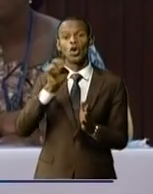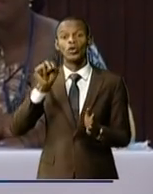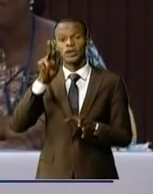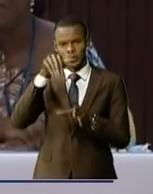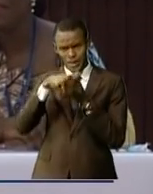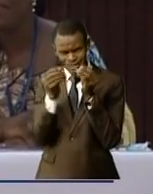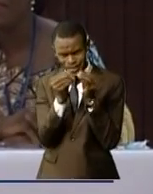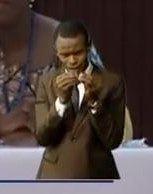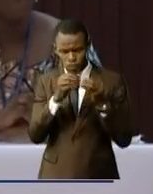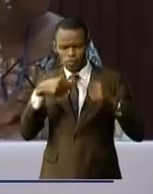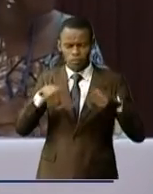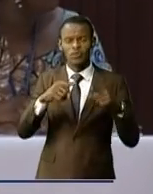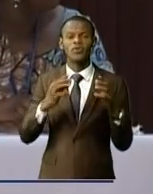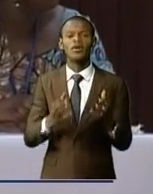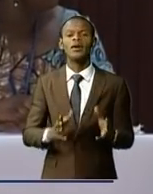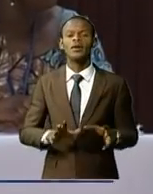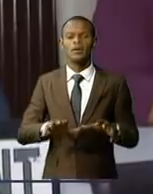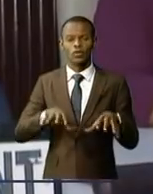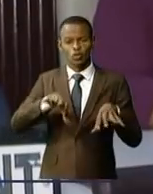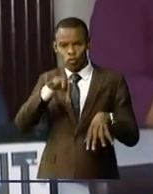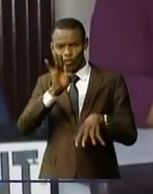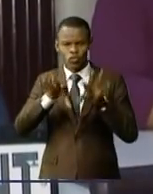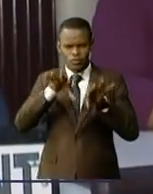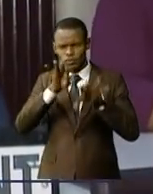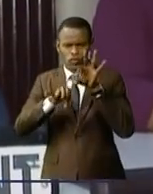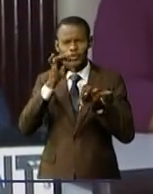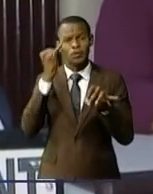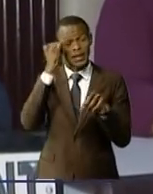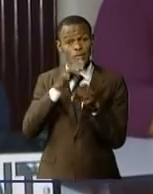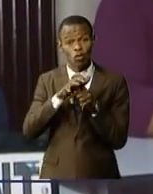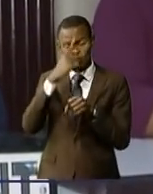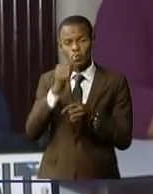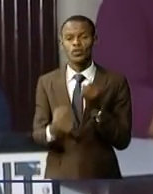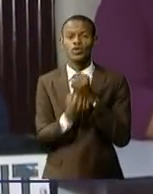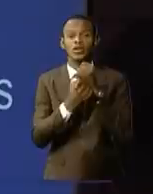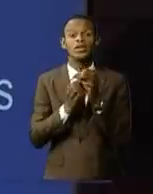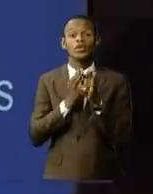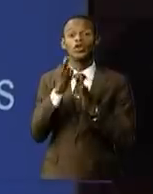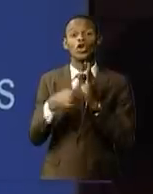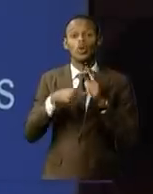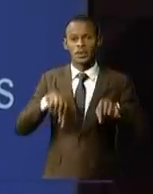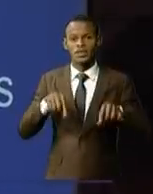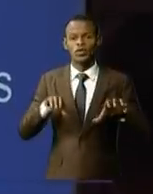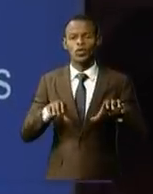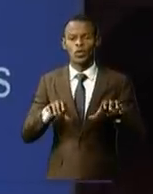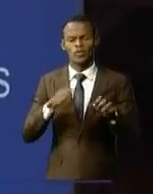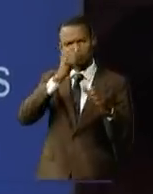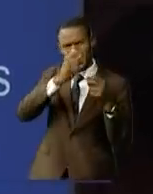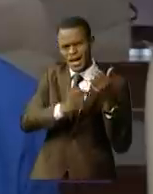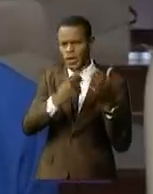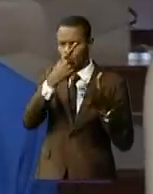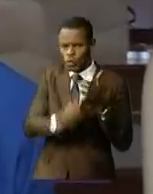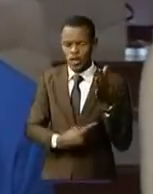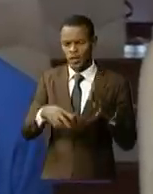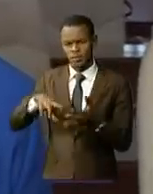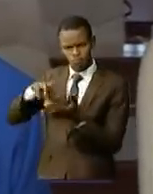propositions pour faire avancer les droits humains en RDC, avec entre autres la ratification des instruments légaux relatifs aux droits